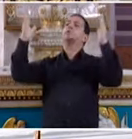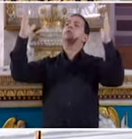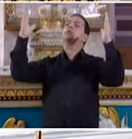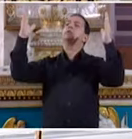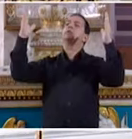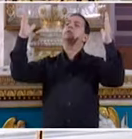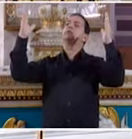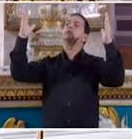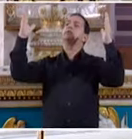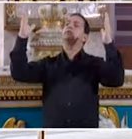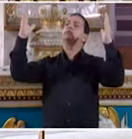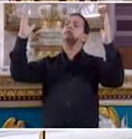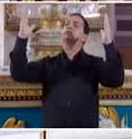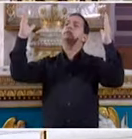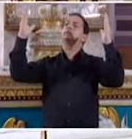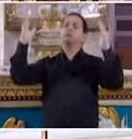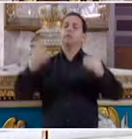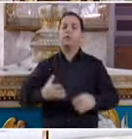δόξα Σοι.